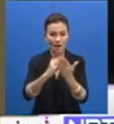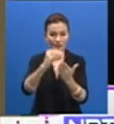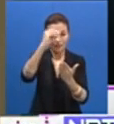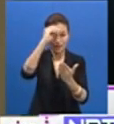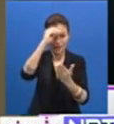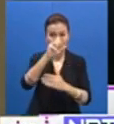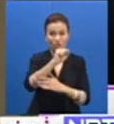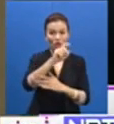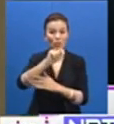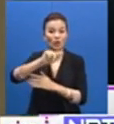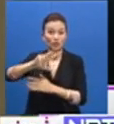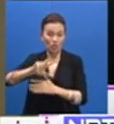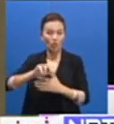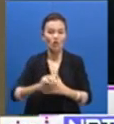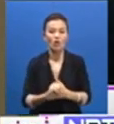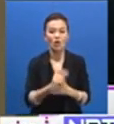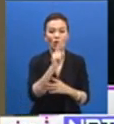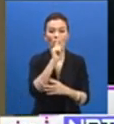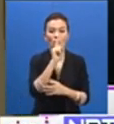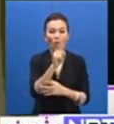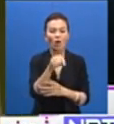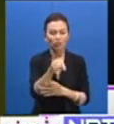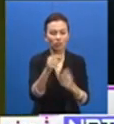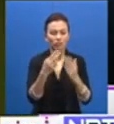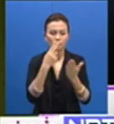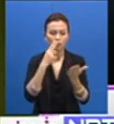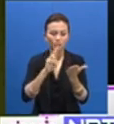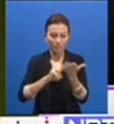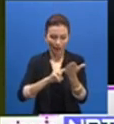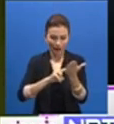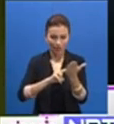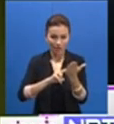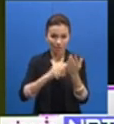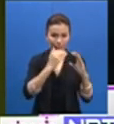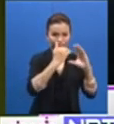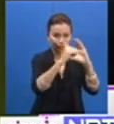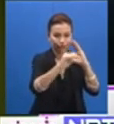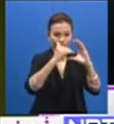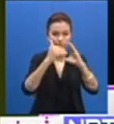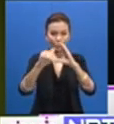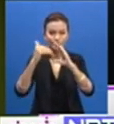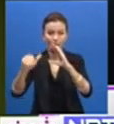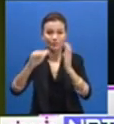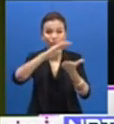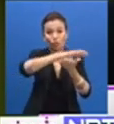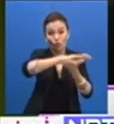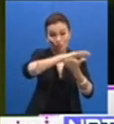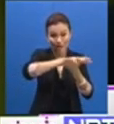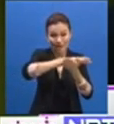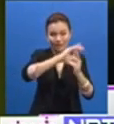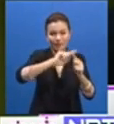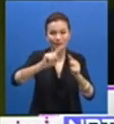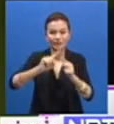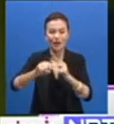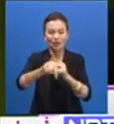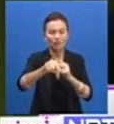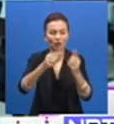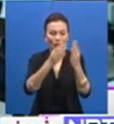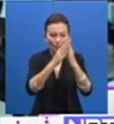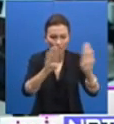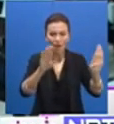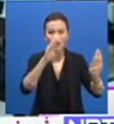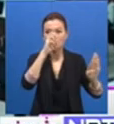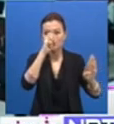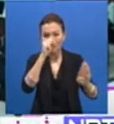พื้นฐานเปิดเผยว่าได้ทำหนังสือแจ้งไปยังโรงเรียนในสังกัดสำนักงานคณะกรรมการการศึกษาขั้นพื้นฐานที่เป็นสนามสอบ GATแ